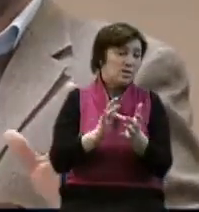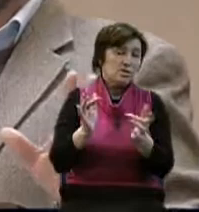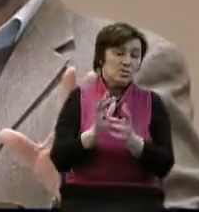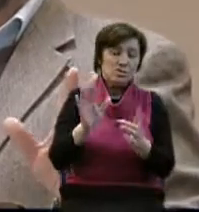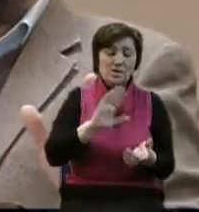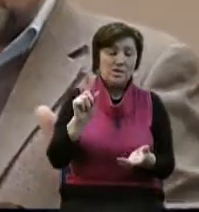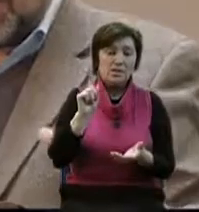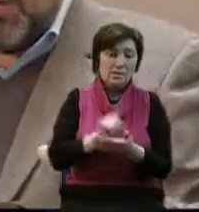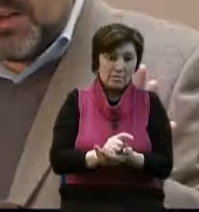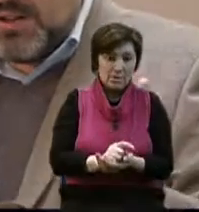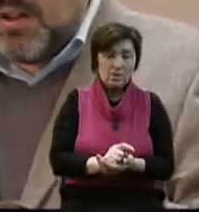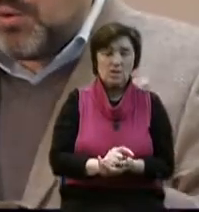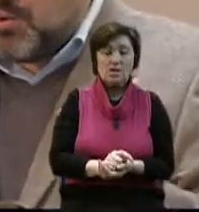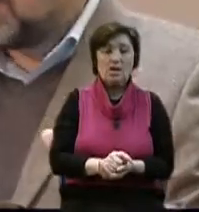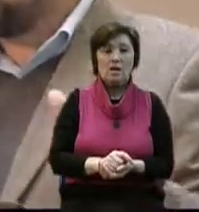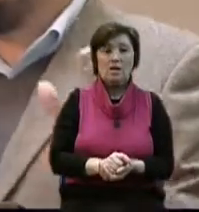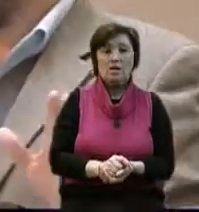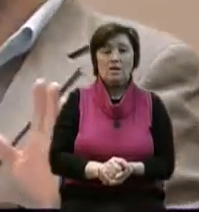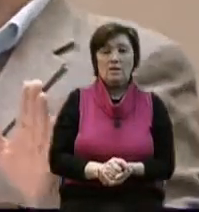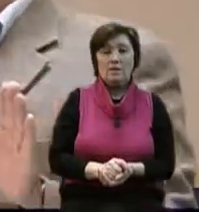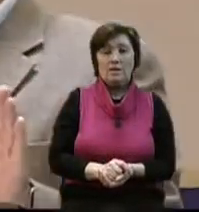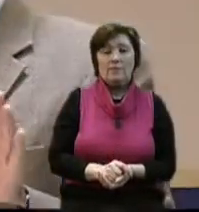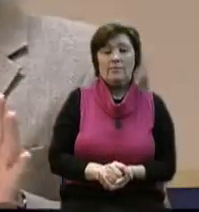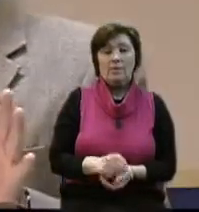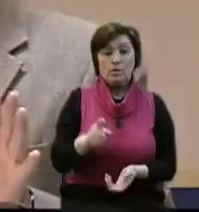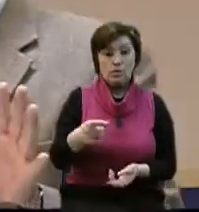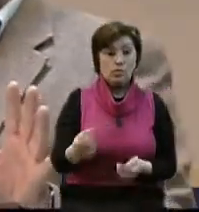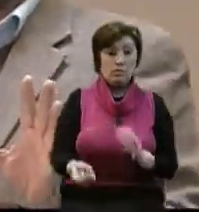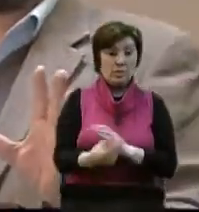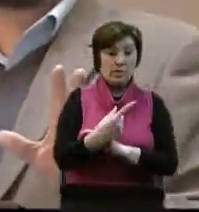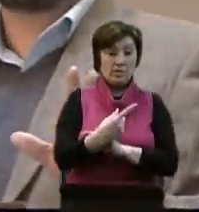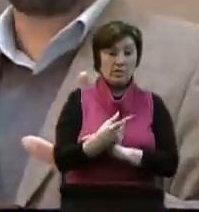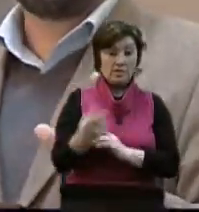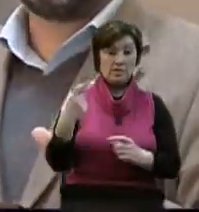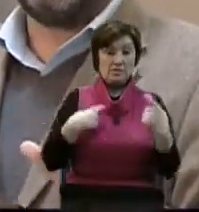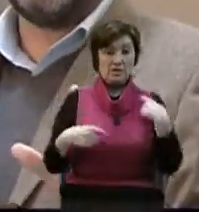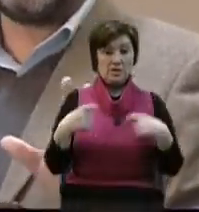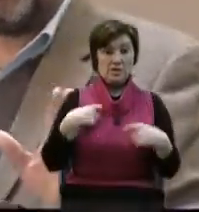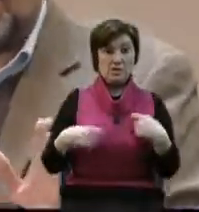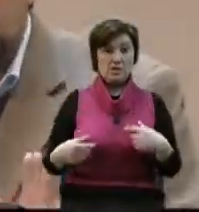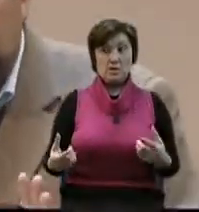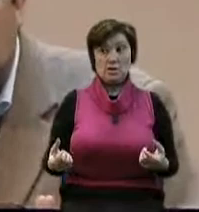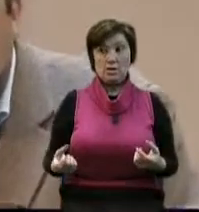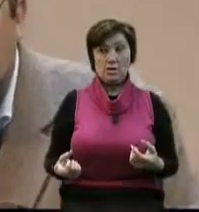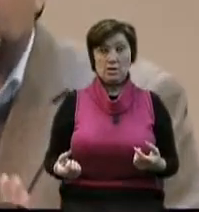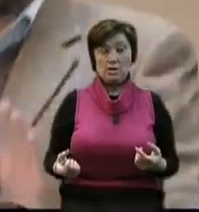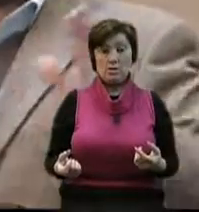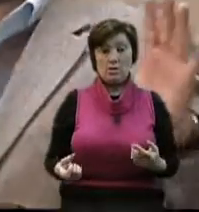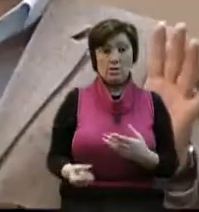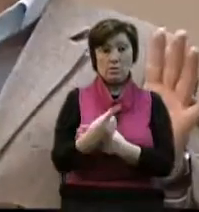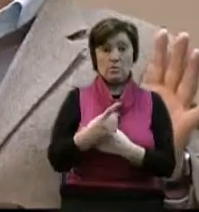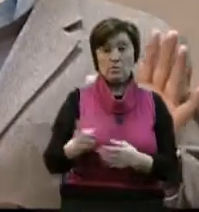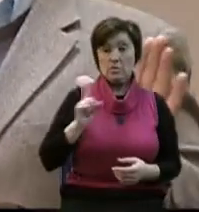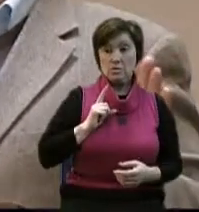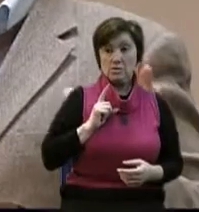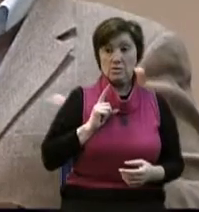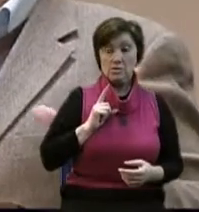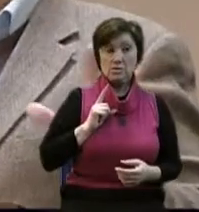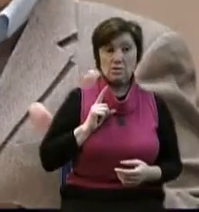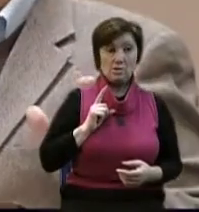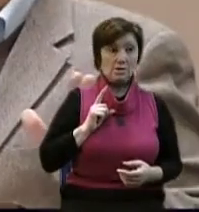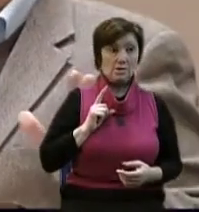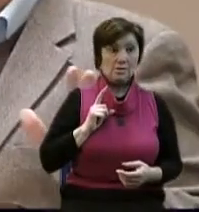это сделали. И тут же фарисеи, тут как тут, буквально создается такое представление, что вот они прямо там с этой пшеницей